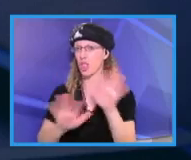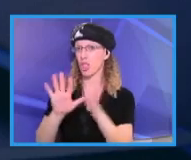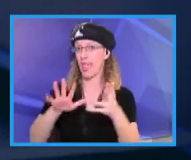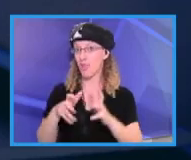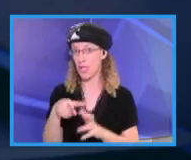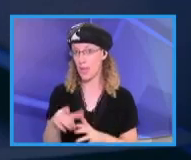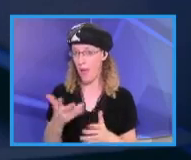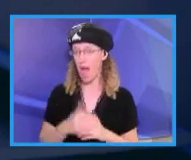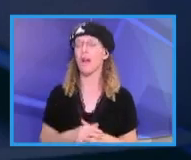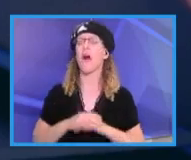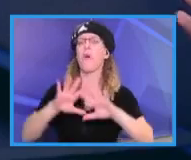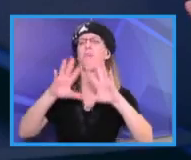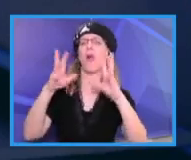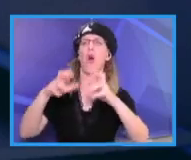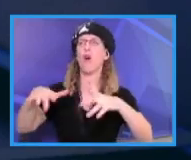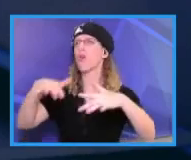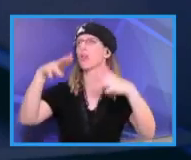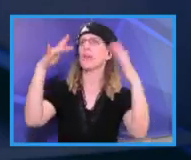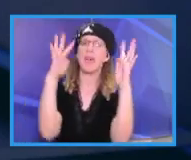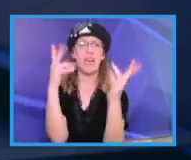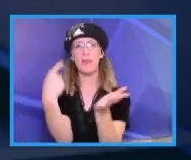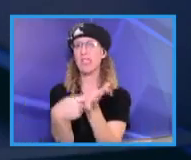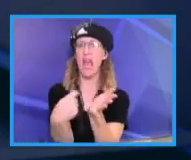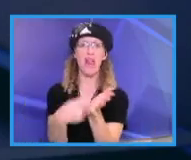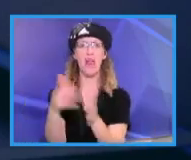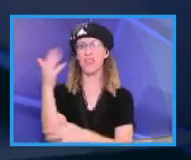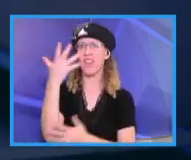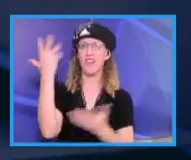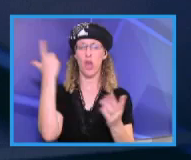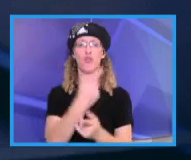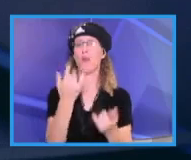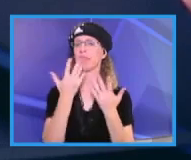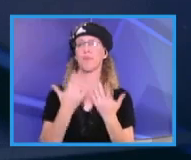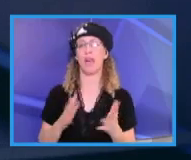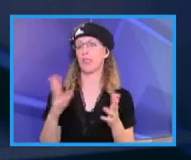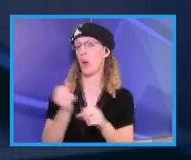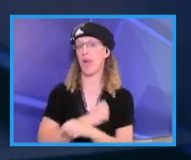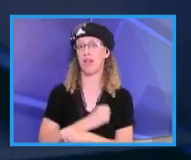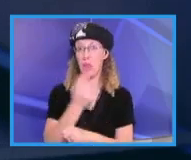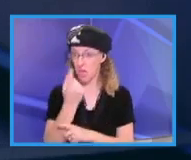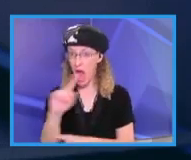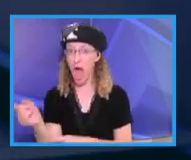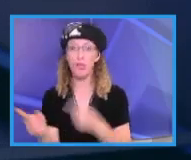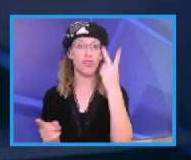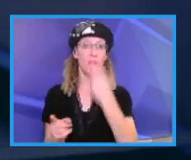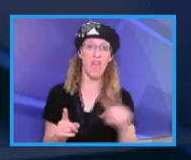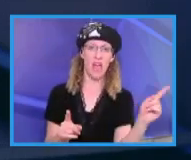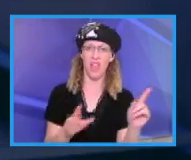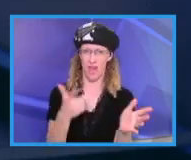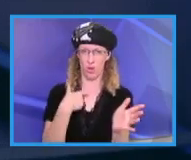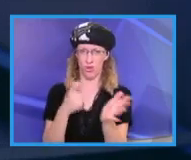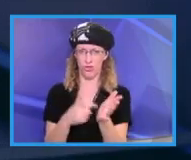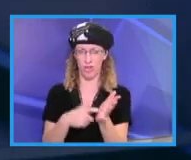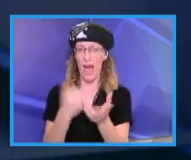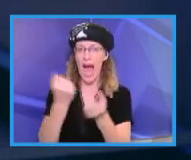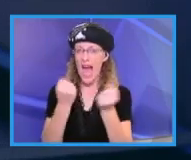הזה? בלהפריח בלונים של כמה זה יעלה למדינה, כל מספר זוכה, מיליארד, שני מיליארד. בעצם מה אנחנו דורשים? רכב שהוא רכב